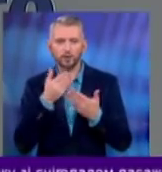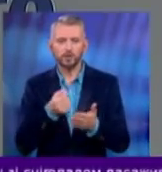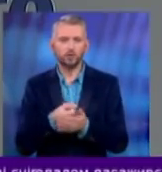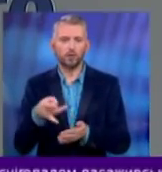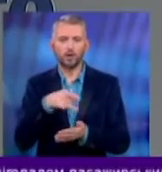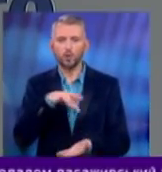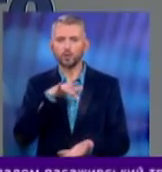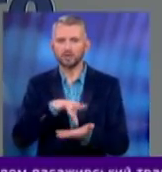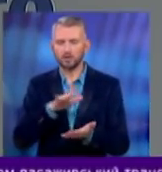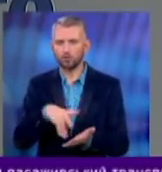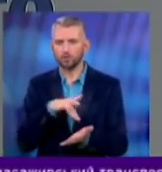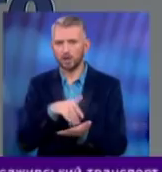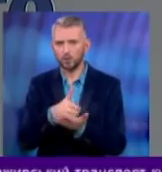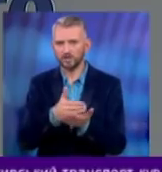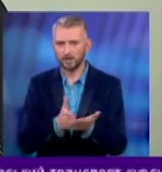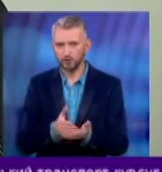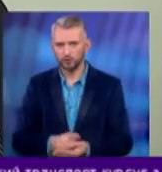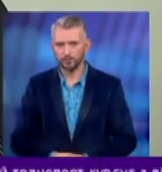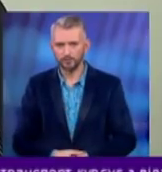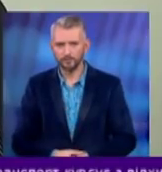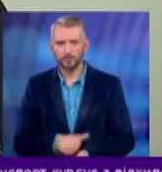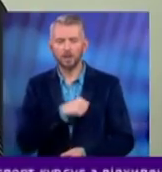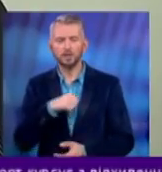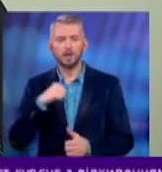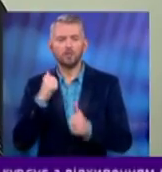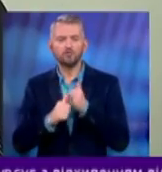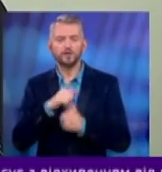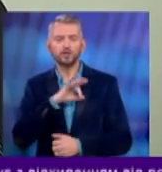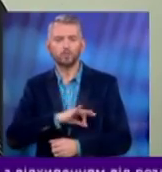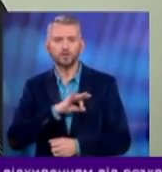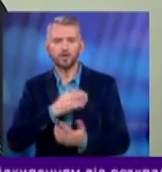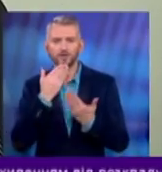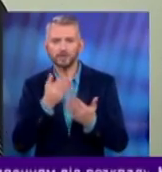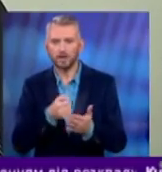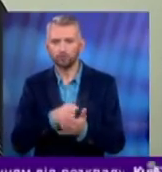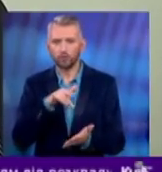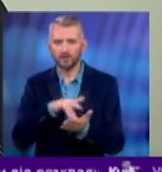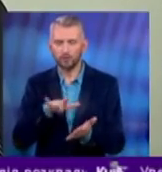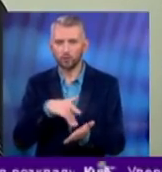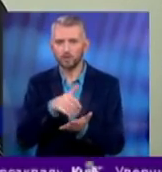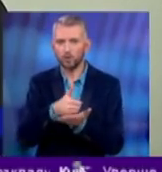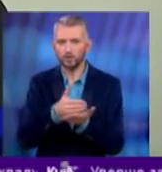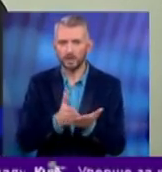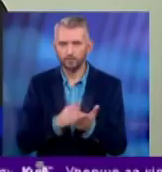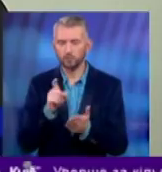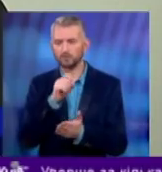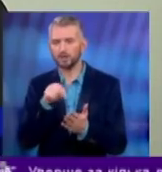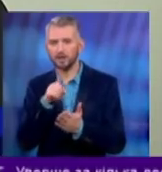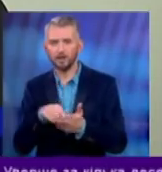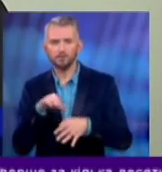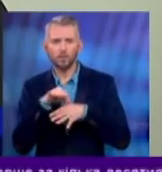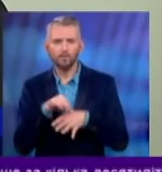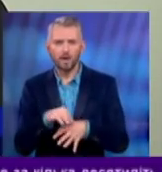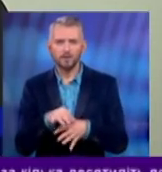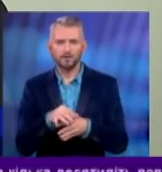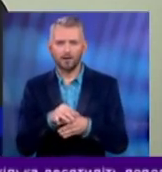районного центру комунального сервісу. Найчастіше споживачі звертаються до центру комунального сервісу з питань проведення